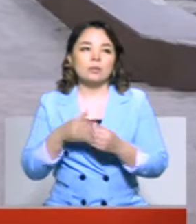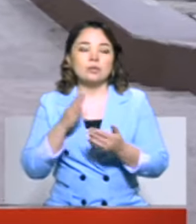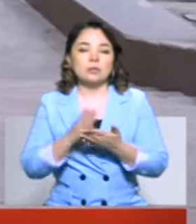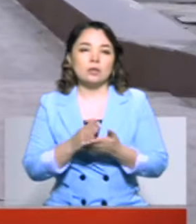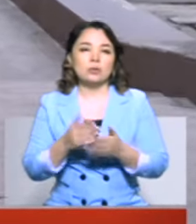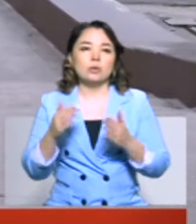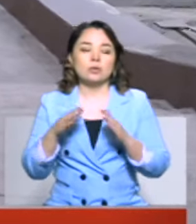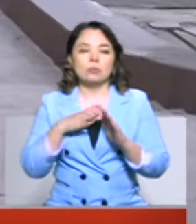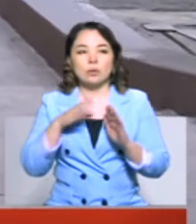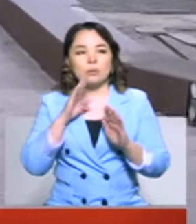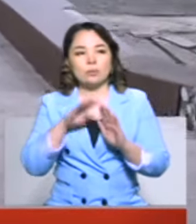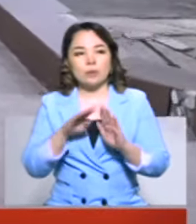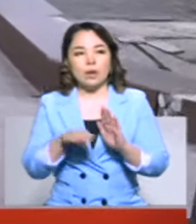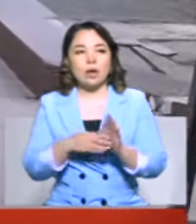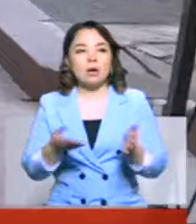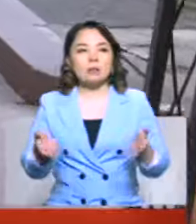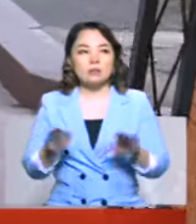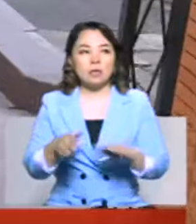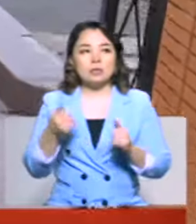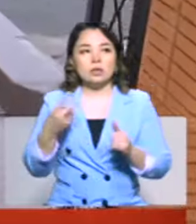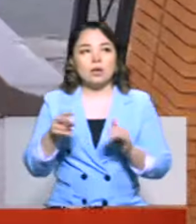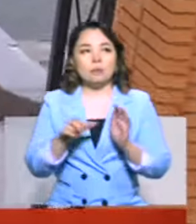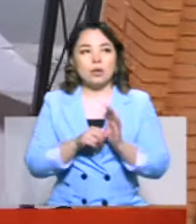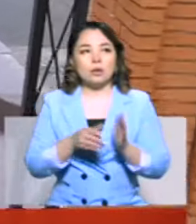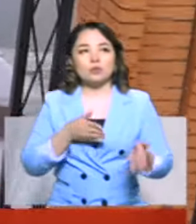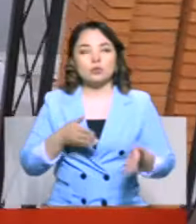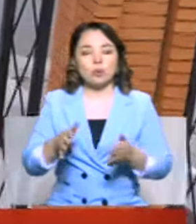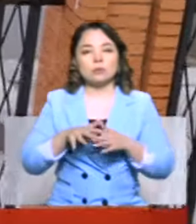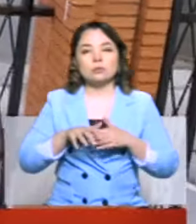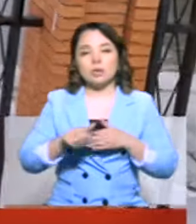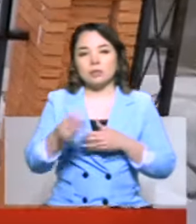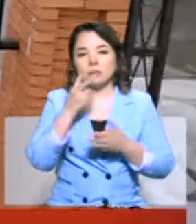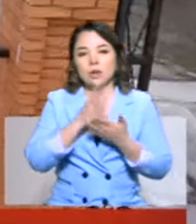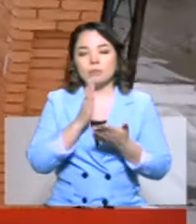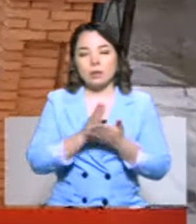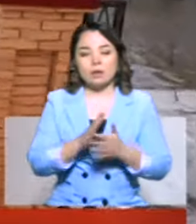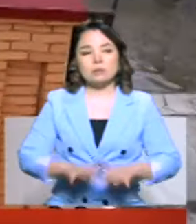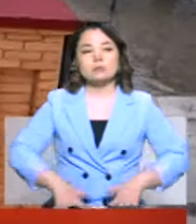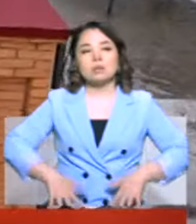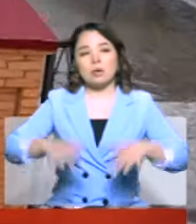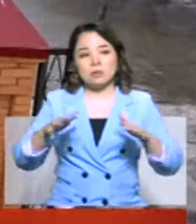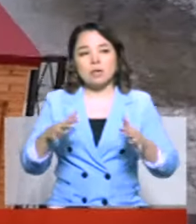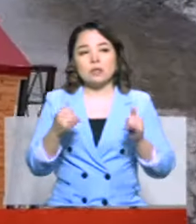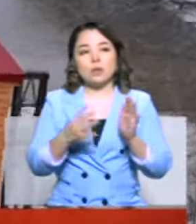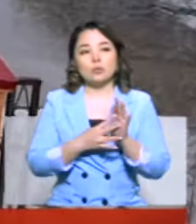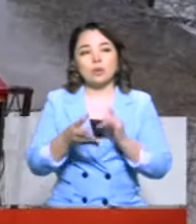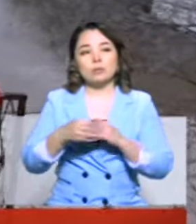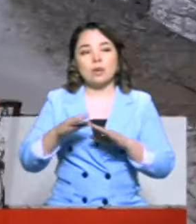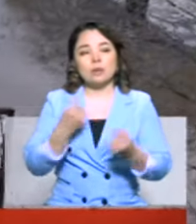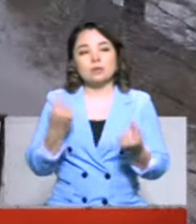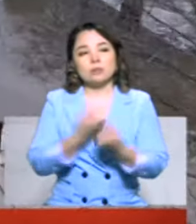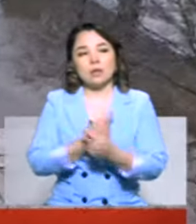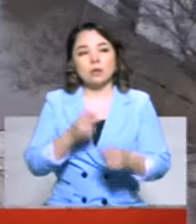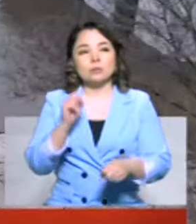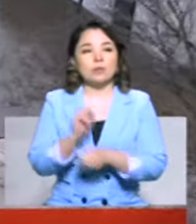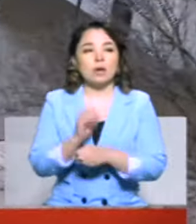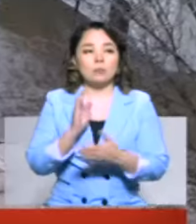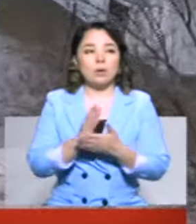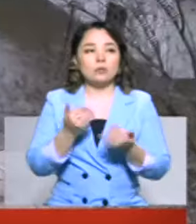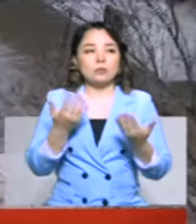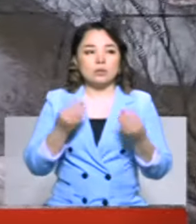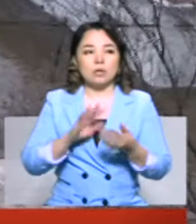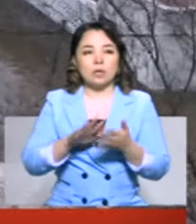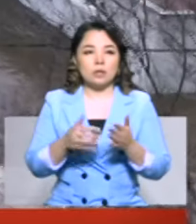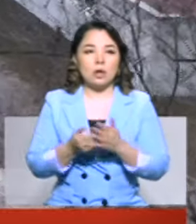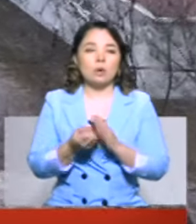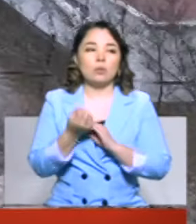аса үйге су кірді. Өңірдегі 26 тас жолды шайып кеткен, салдарынан 9 елді мекенмен көлік қатынасы үзілді. Бүгінге дейін